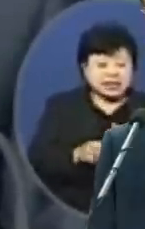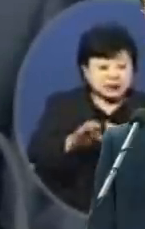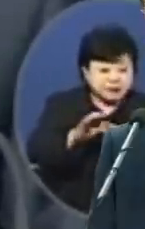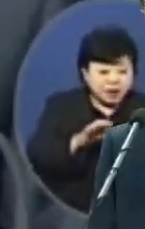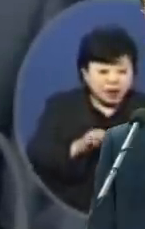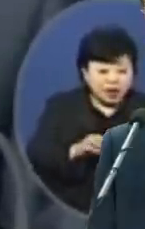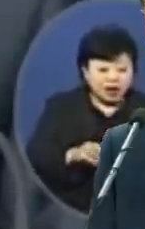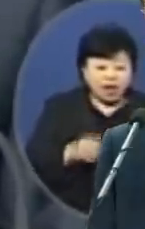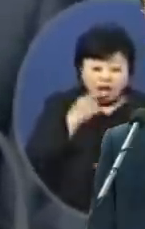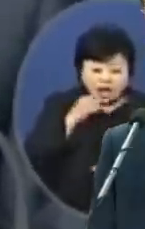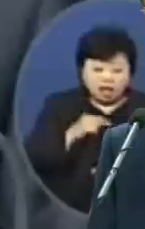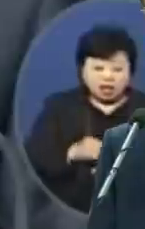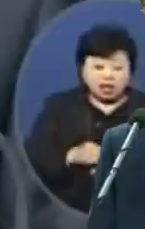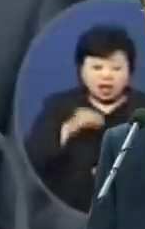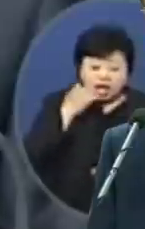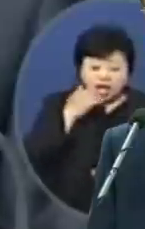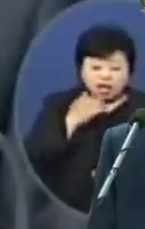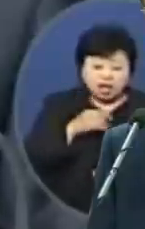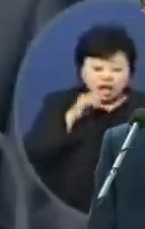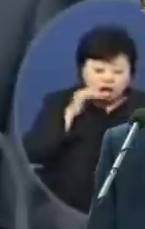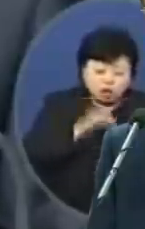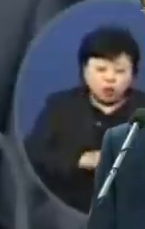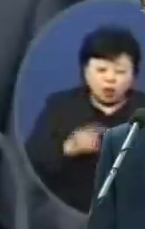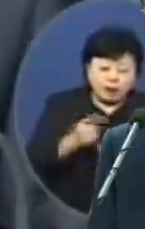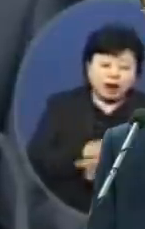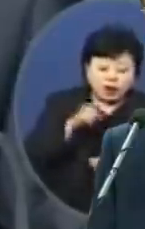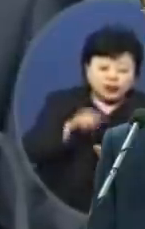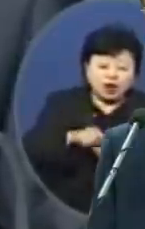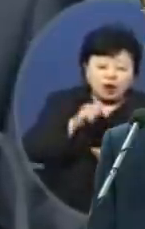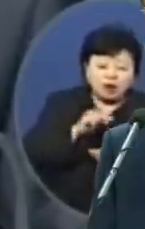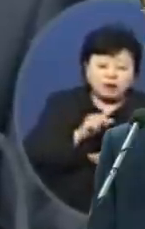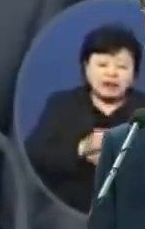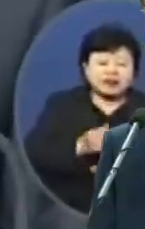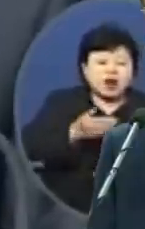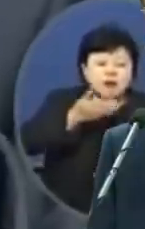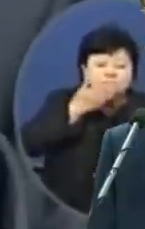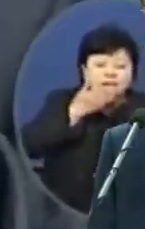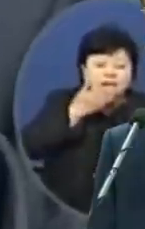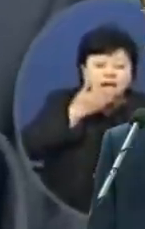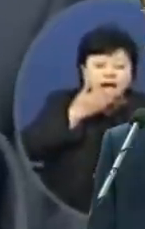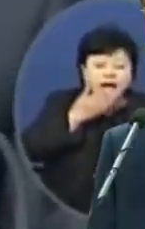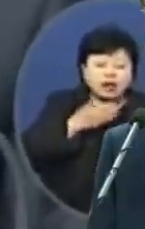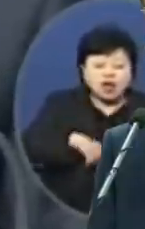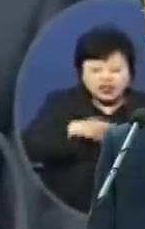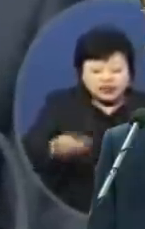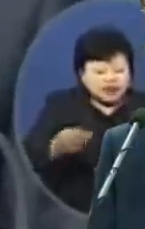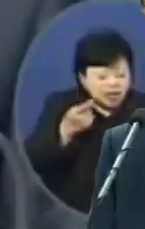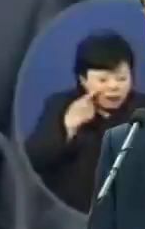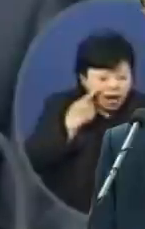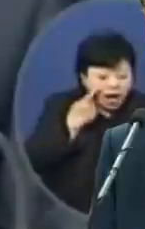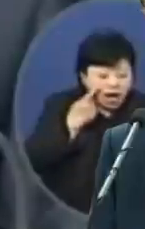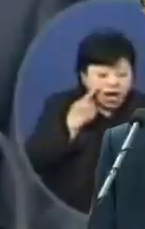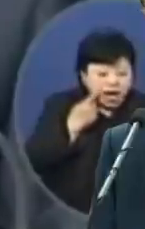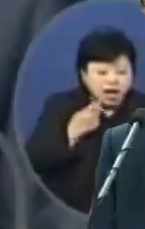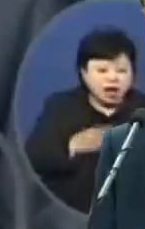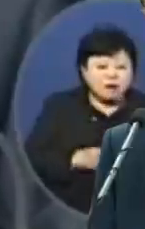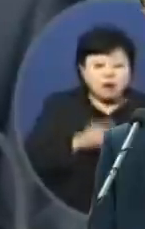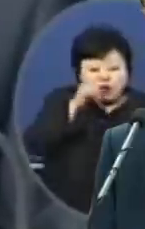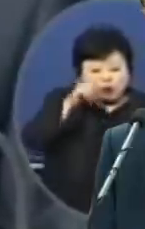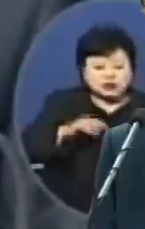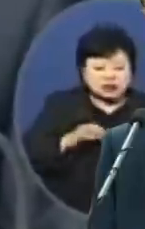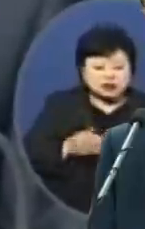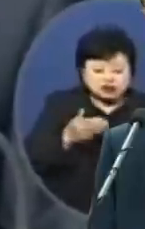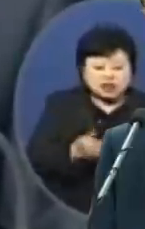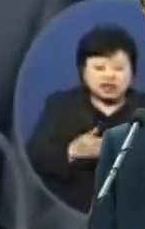떡을 돌덩어리를 떡을 만들어 먹어라. 하나님이거든 높은 참에서 뛰어내려보라. 네가 하나님이면 천하 만국을 내게 줄 테니